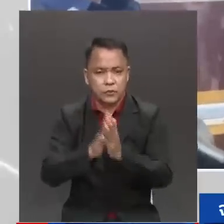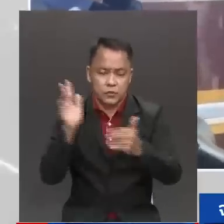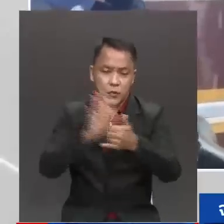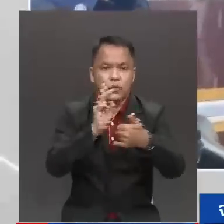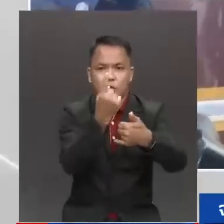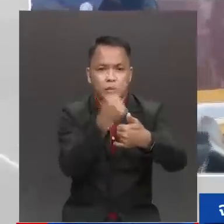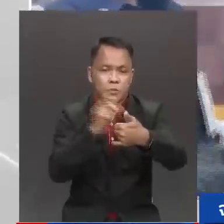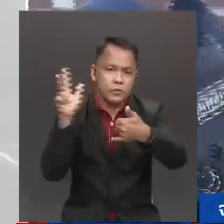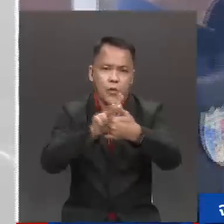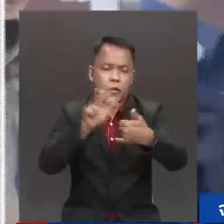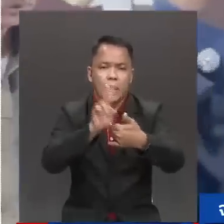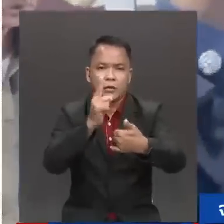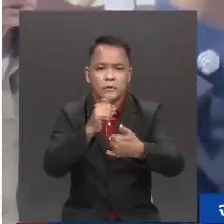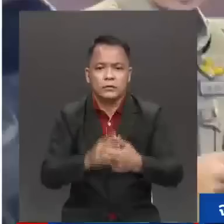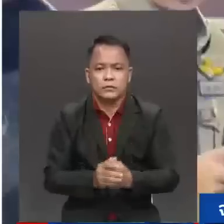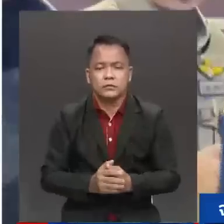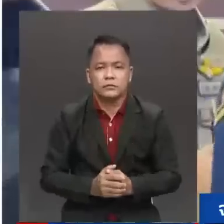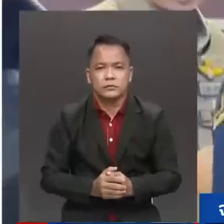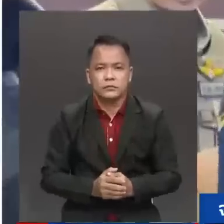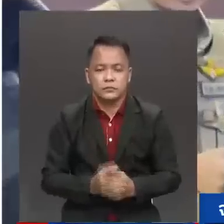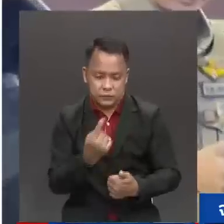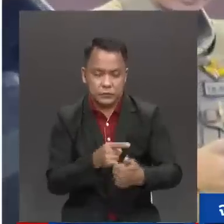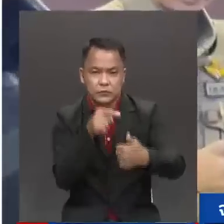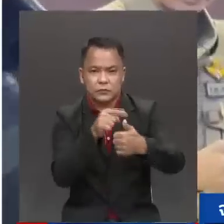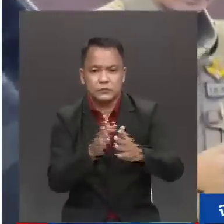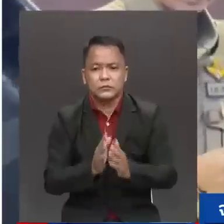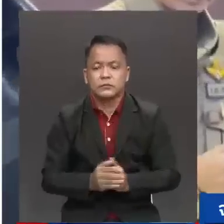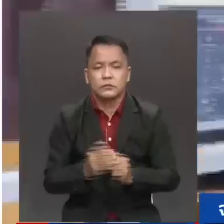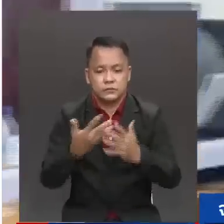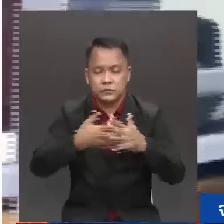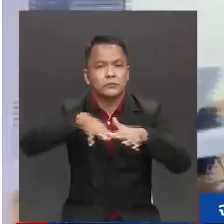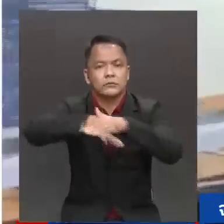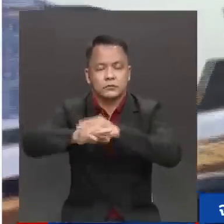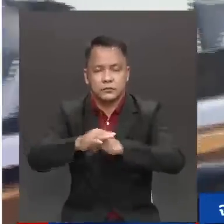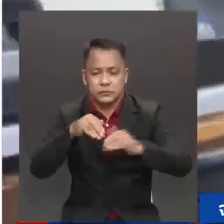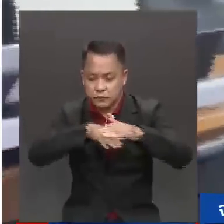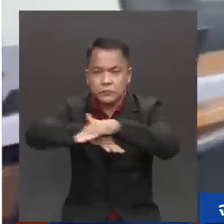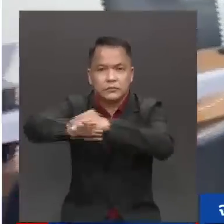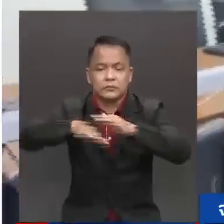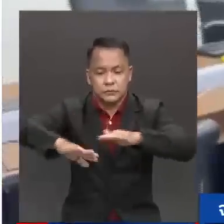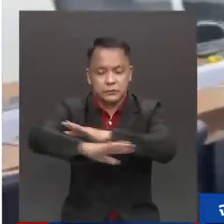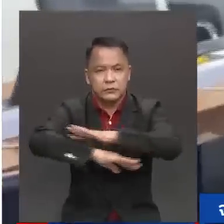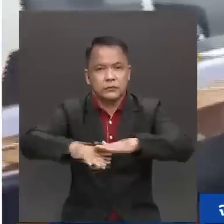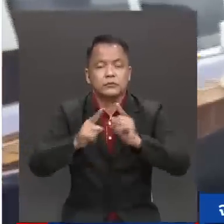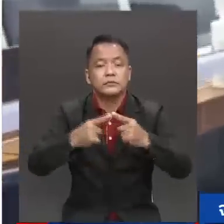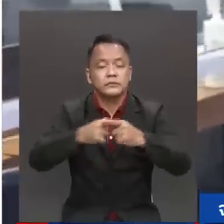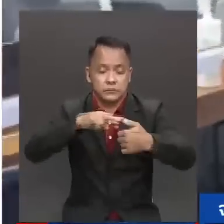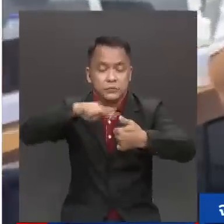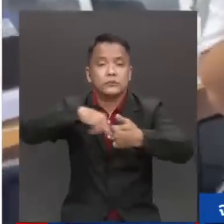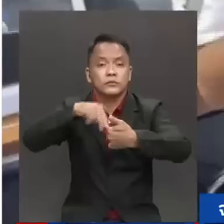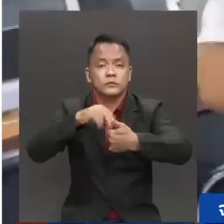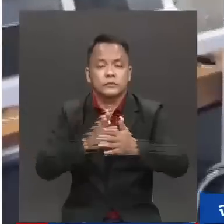คนเดียว เหรอลุมคนเดียวคนเดียวตอนช่วงไปแหละเขาก็เลยแตกแยกกัน คือไฟติ้ง คือเบื้องต้นก็นำตัวคนเจ็บไ